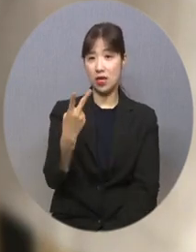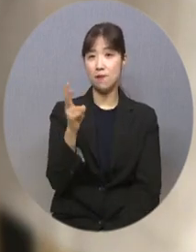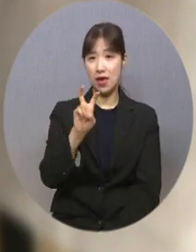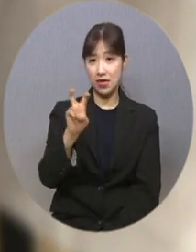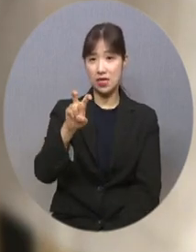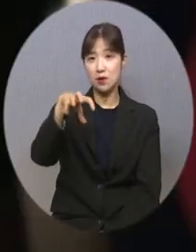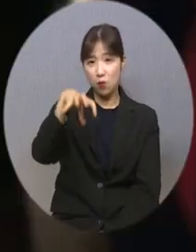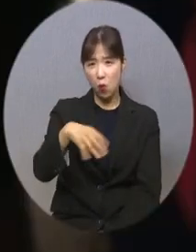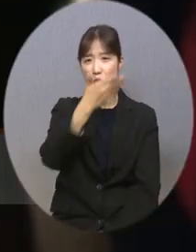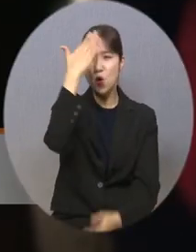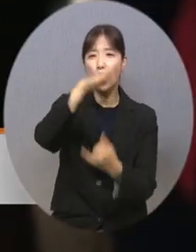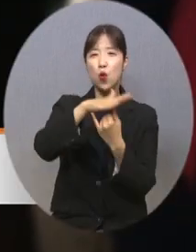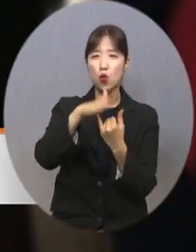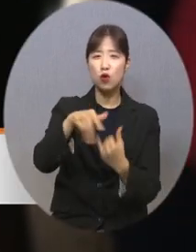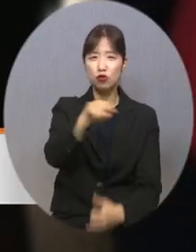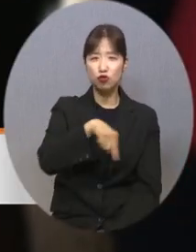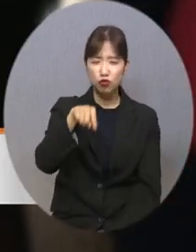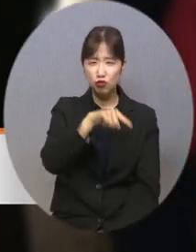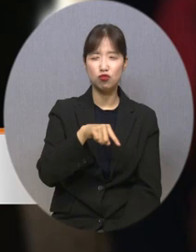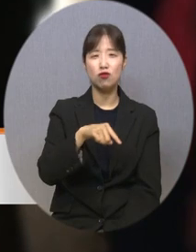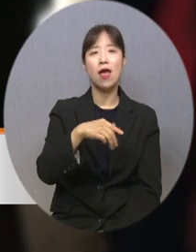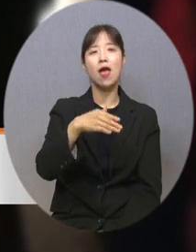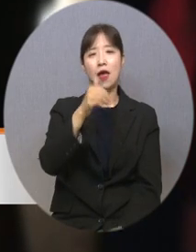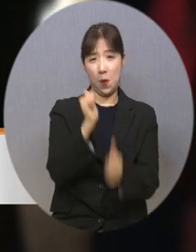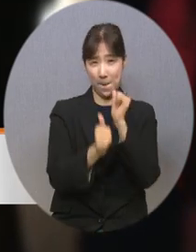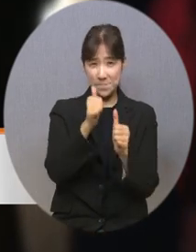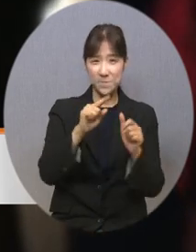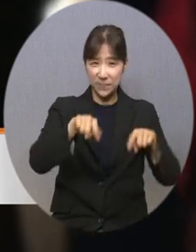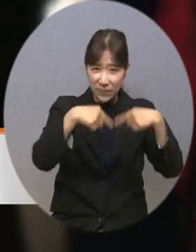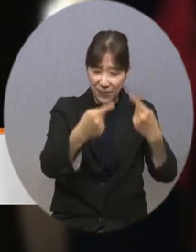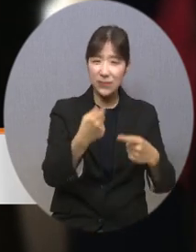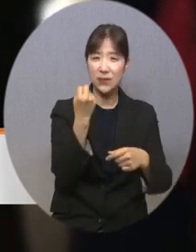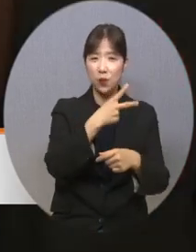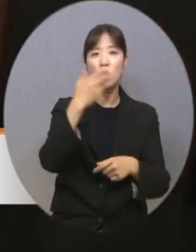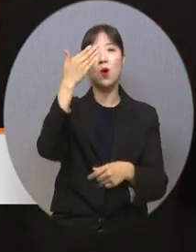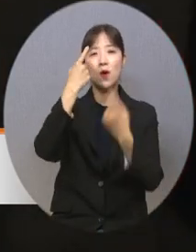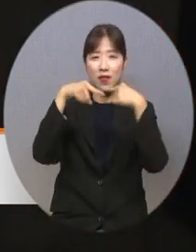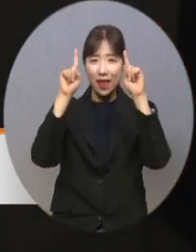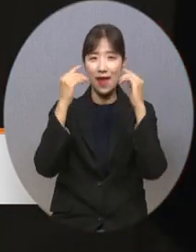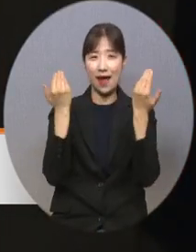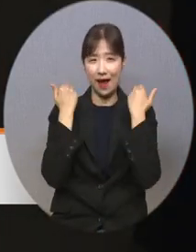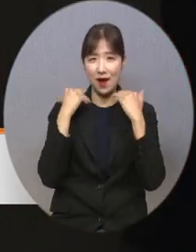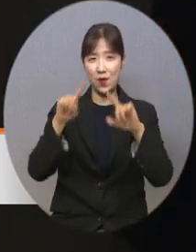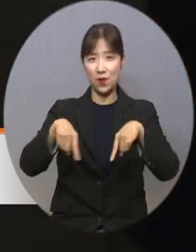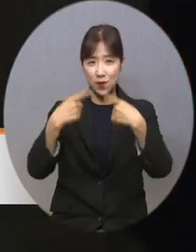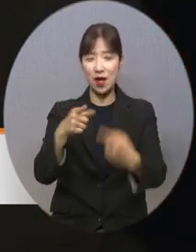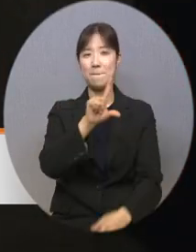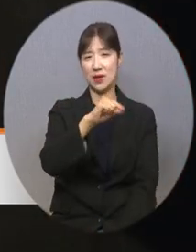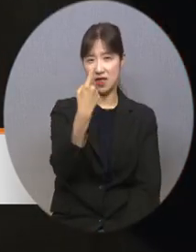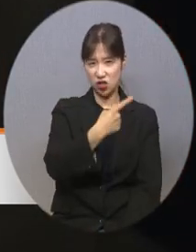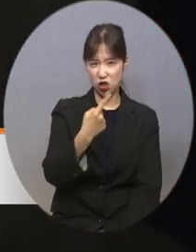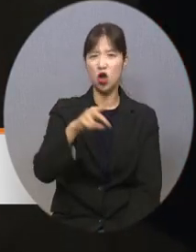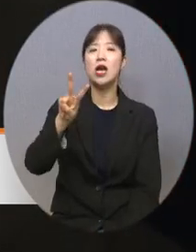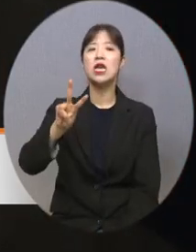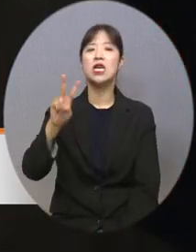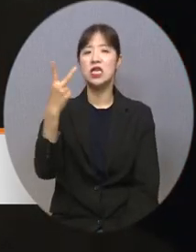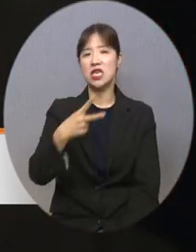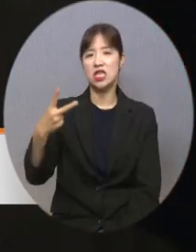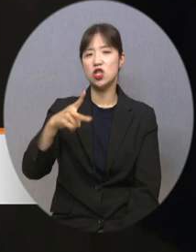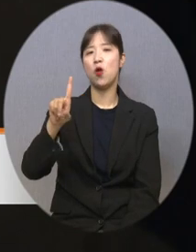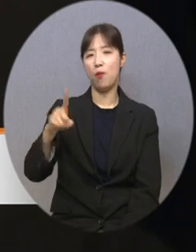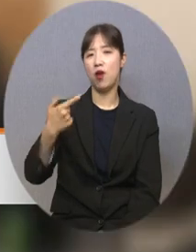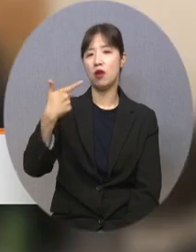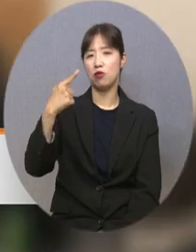소속 청소년 중 검정고시 합격 인원은 11,366명, 대학 진학 인원은